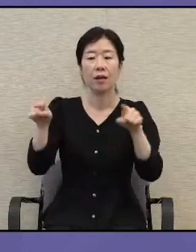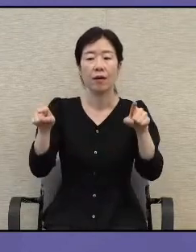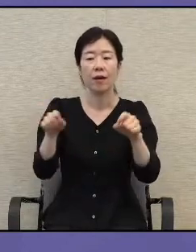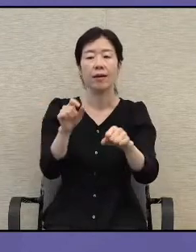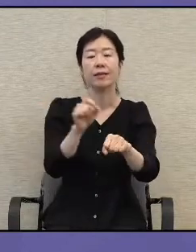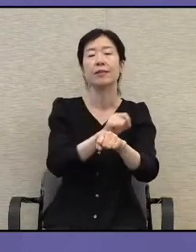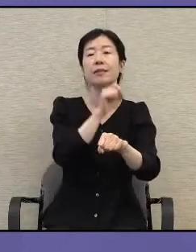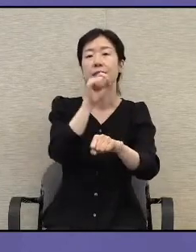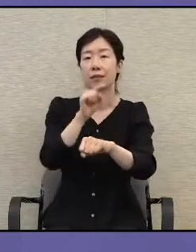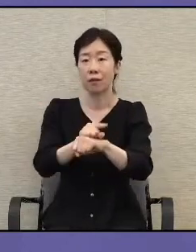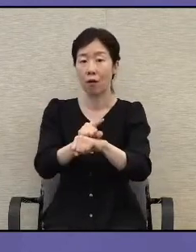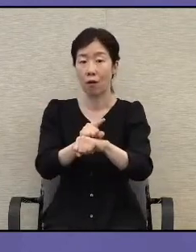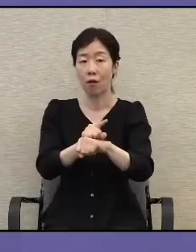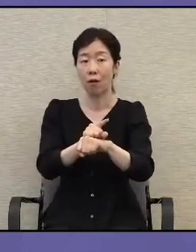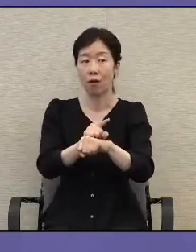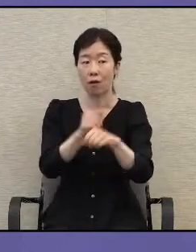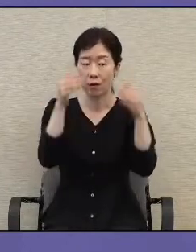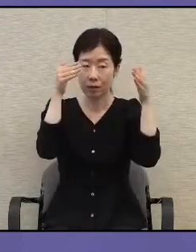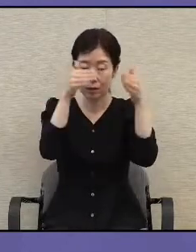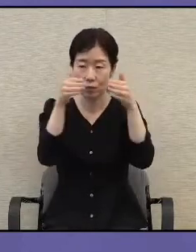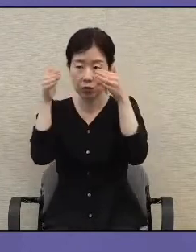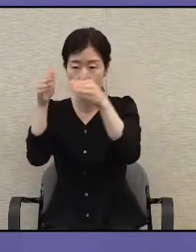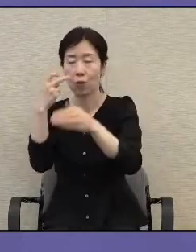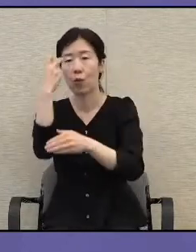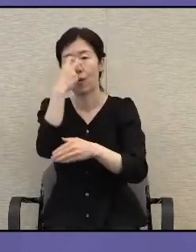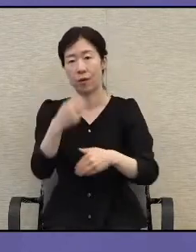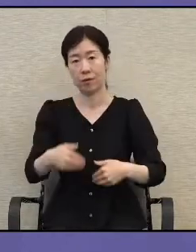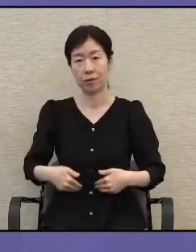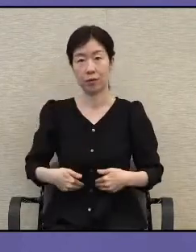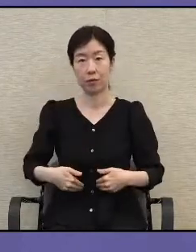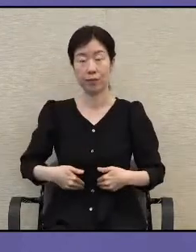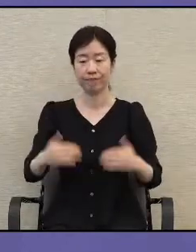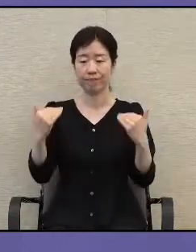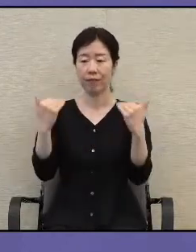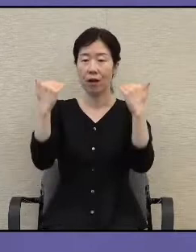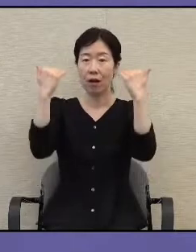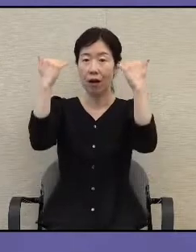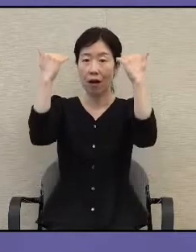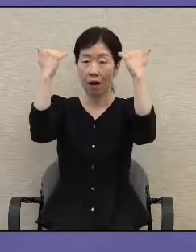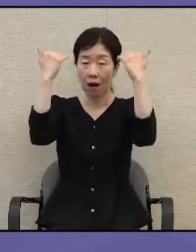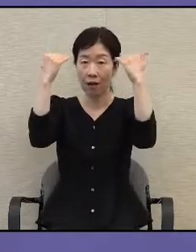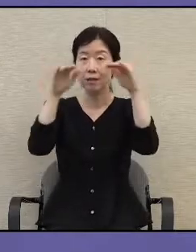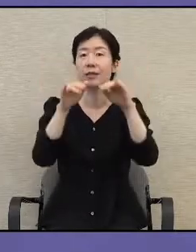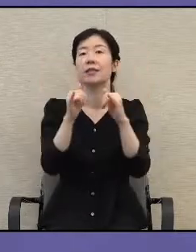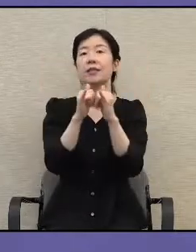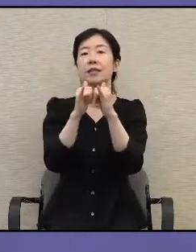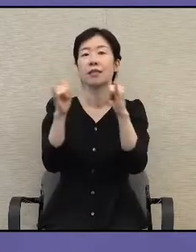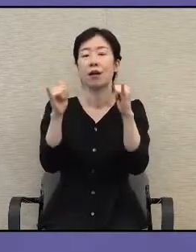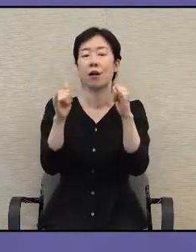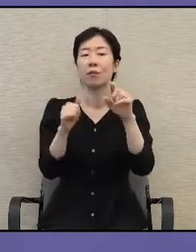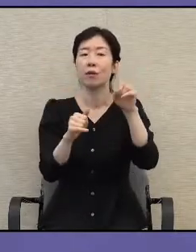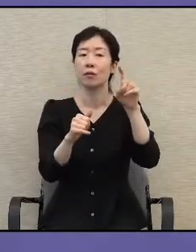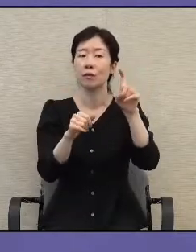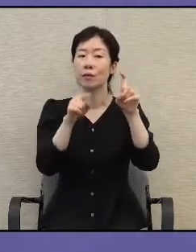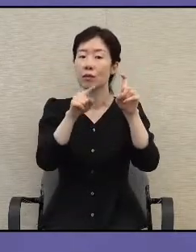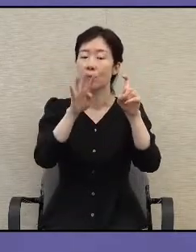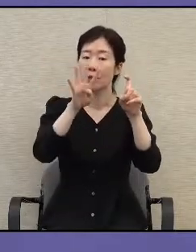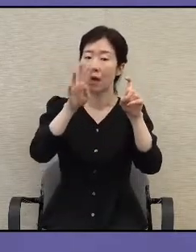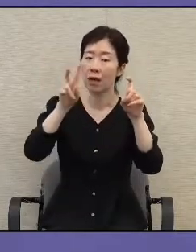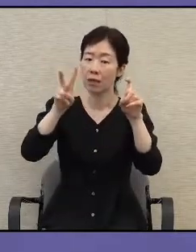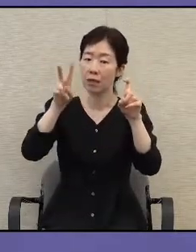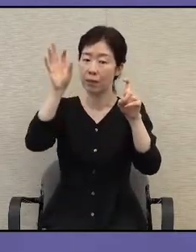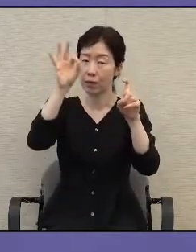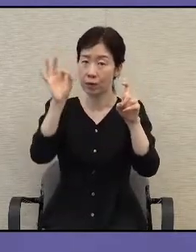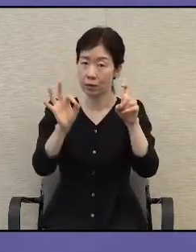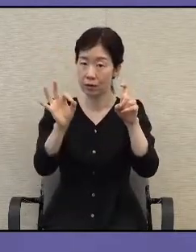봐야 되는 부분들이라고 하겠습니다. 그래서 이 성인들의 자살 생각률은 12.41%였는데 다소 약간 낮은